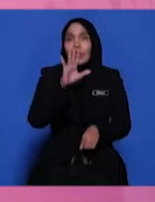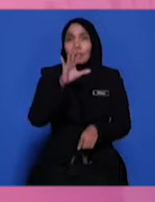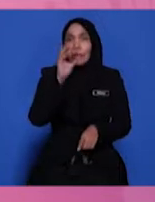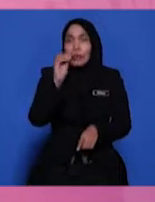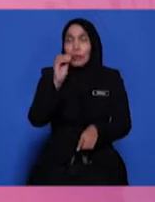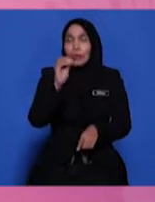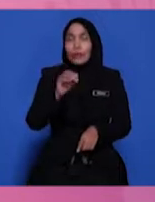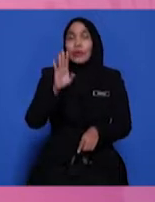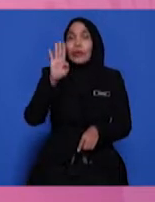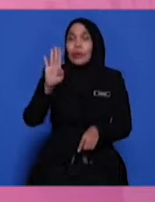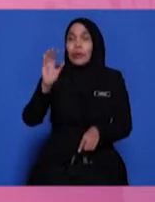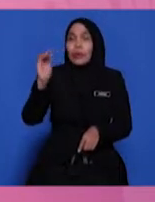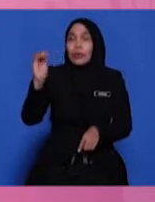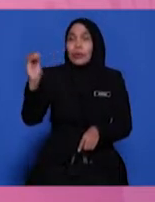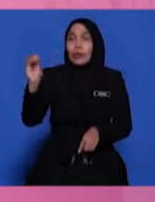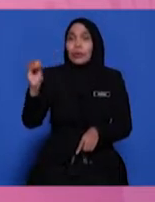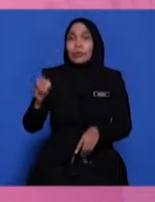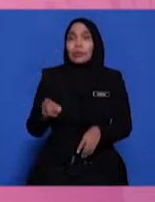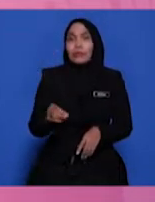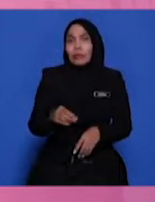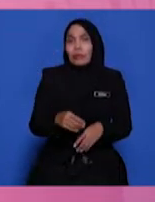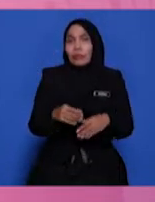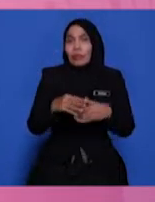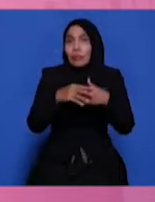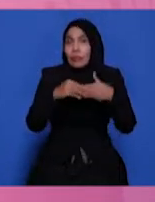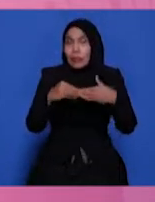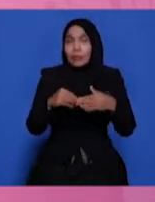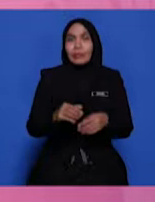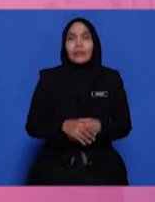RM50,400. Beliau perlu menyimpan